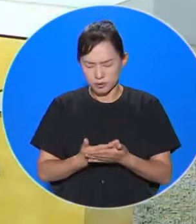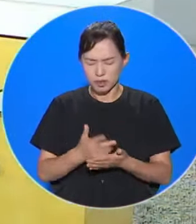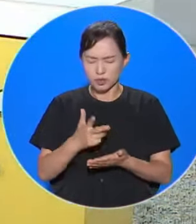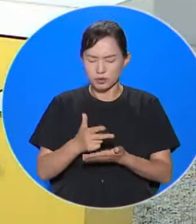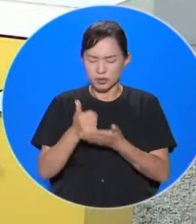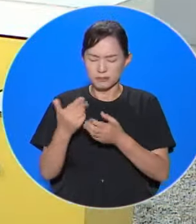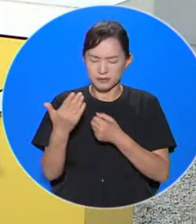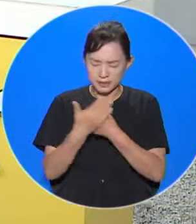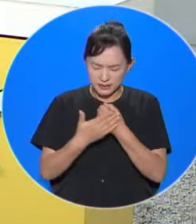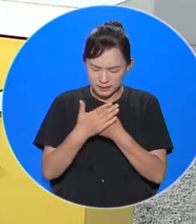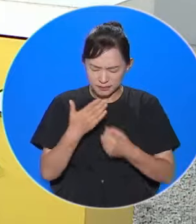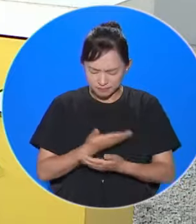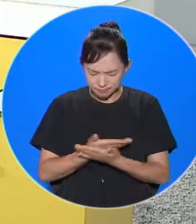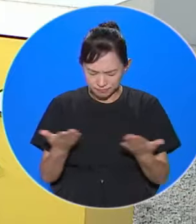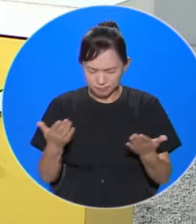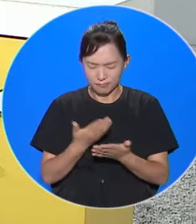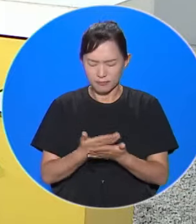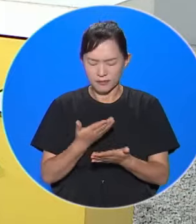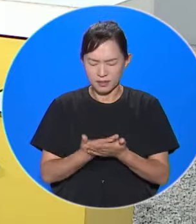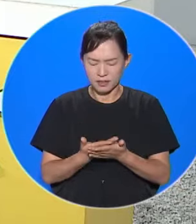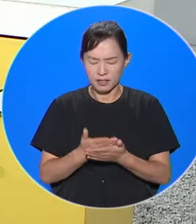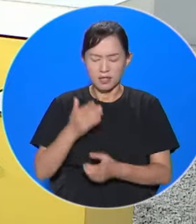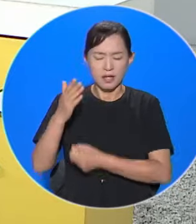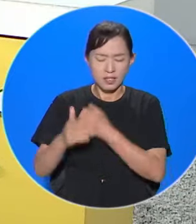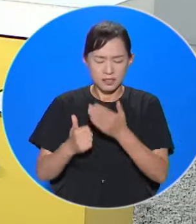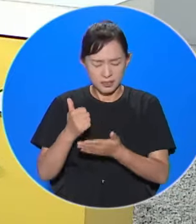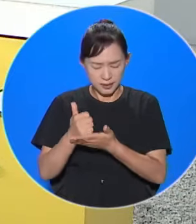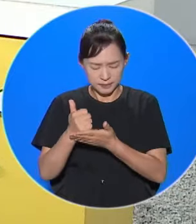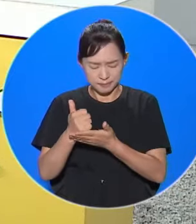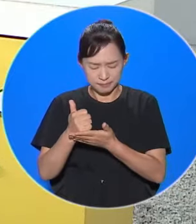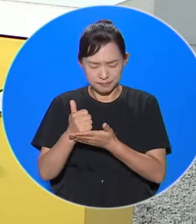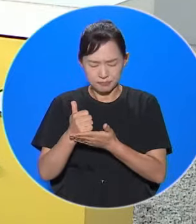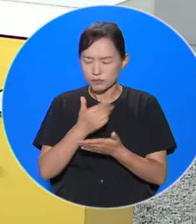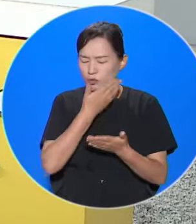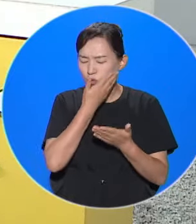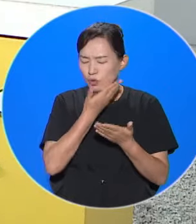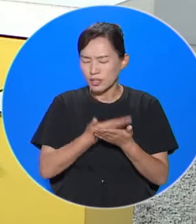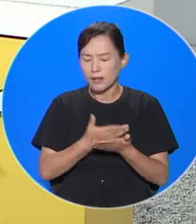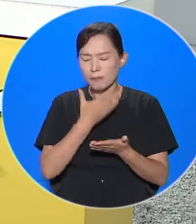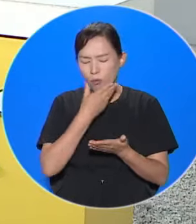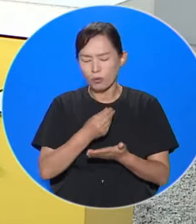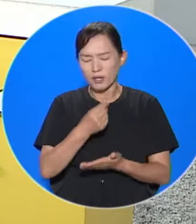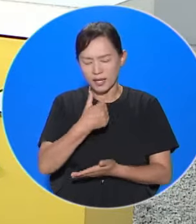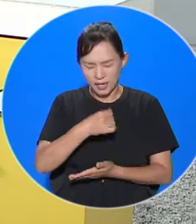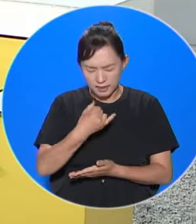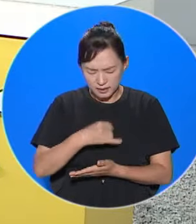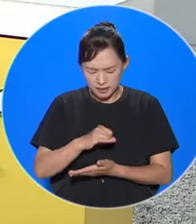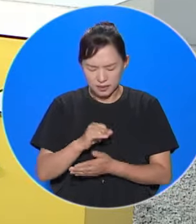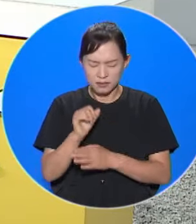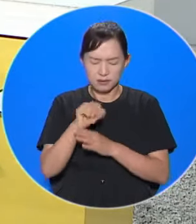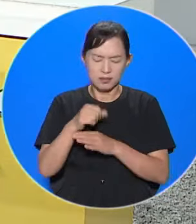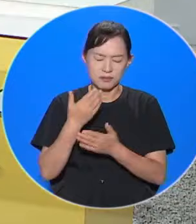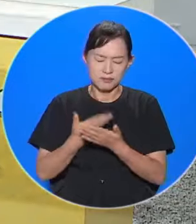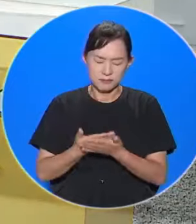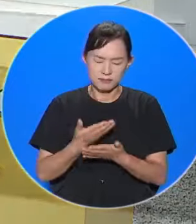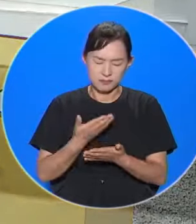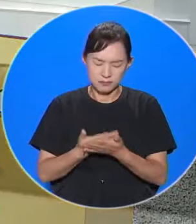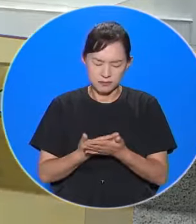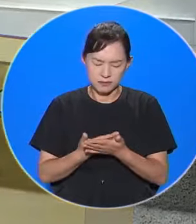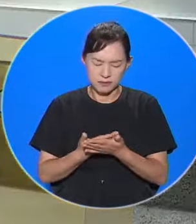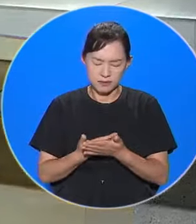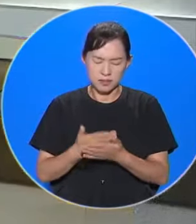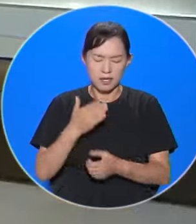아멘. 주님 은혜 베풀어 주시옵소서. 아멘. 하나님 이 가정 가운데 귀한 복의 자녀를 허락하여 주시옵소서.